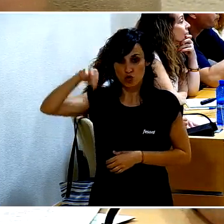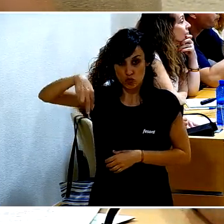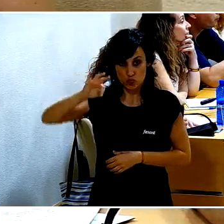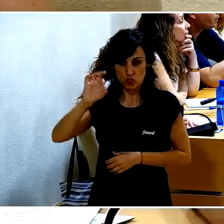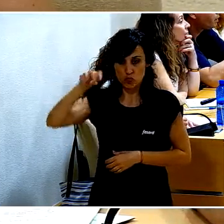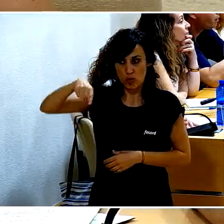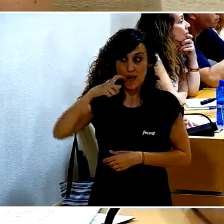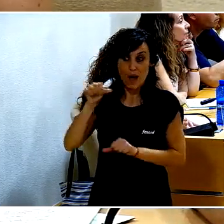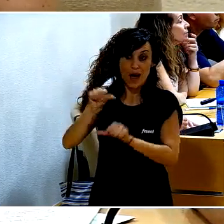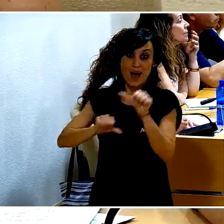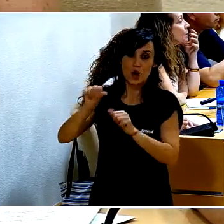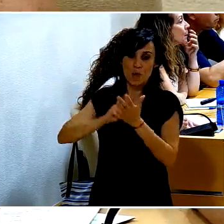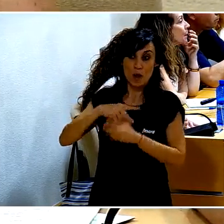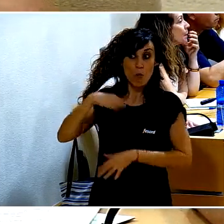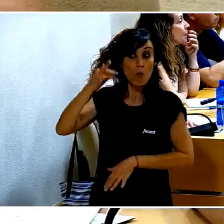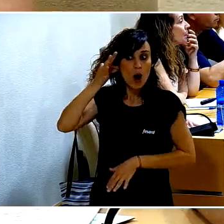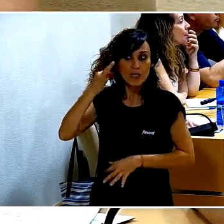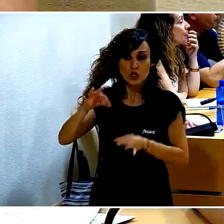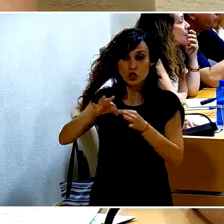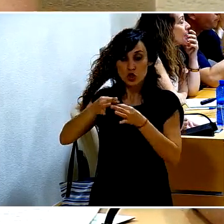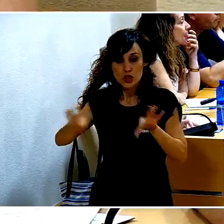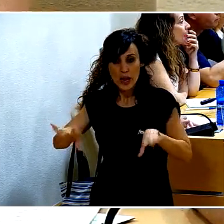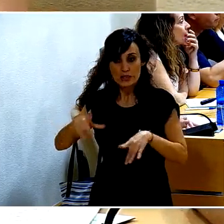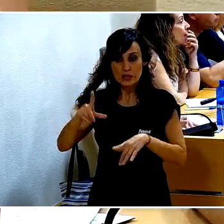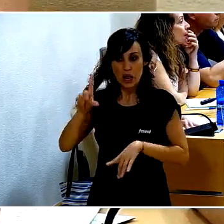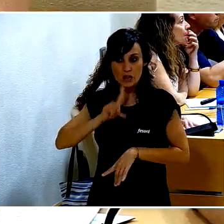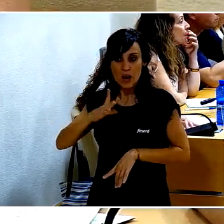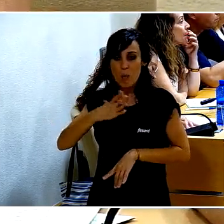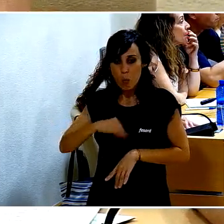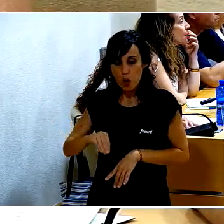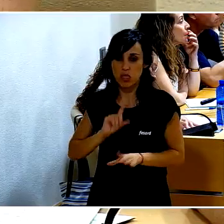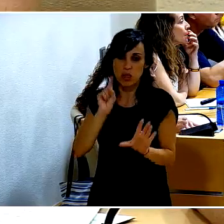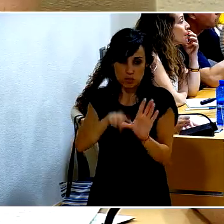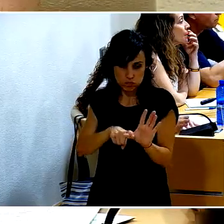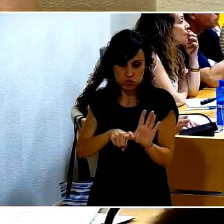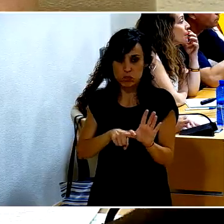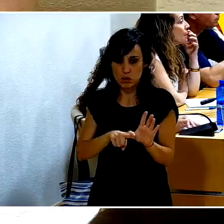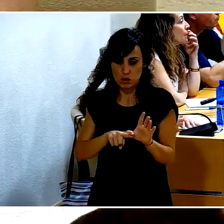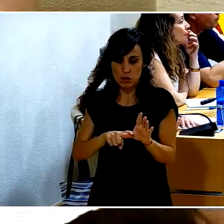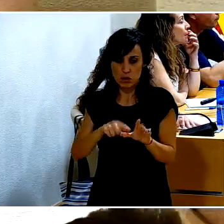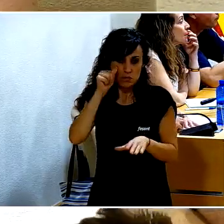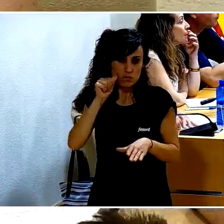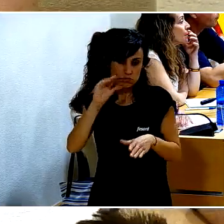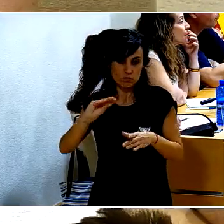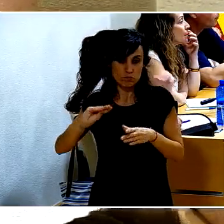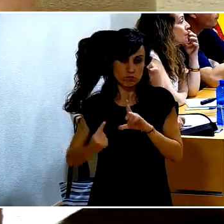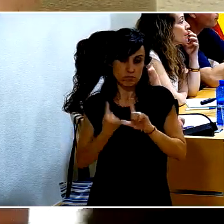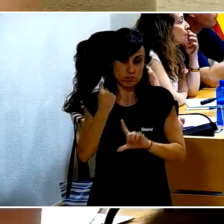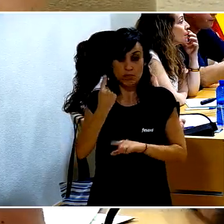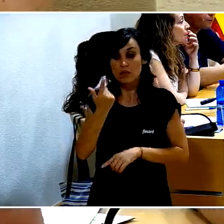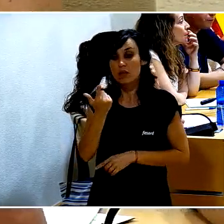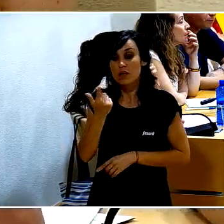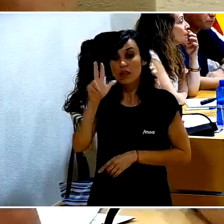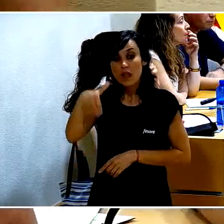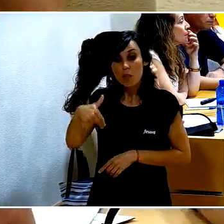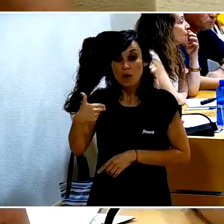recuperant que les dones solteres i lesbianes puguen accedir a la reproducció assistida. Altres reptes com són la